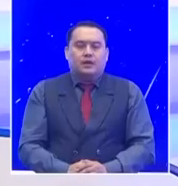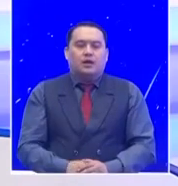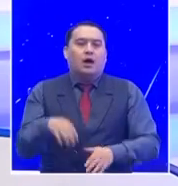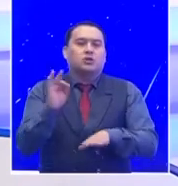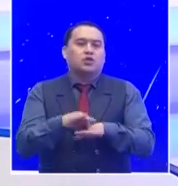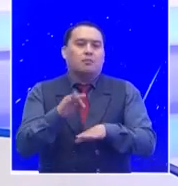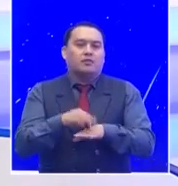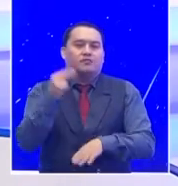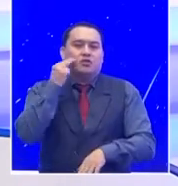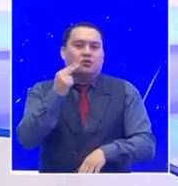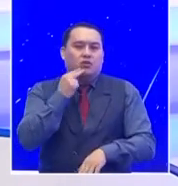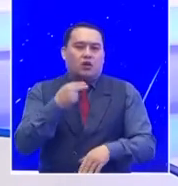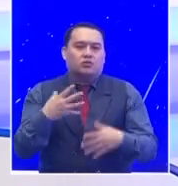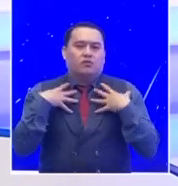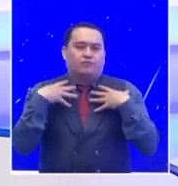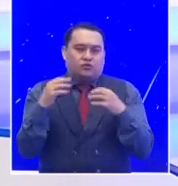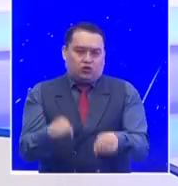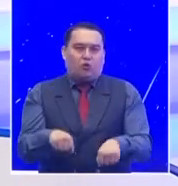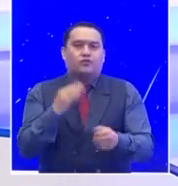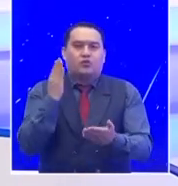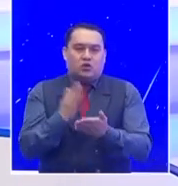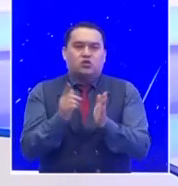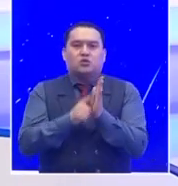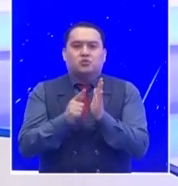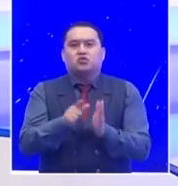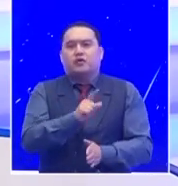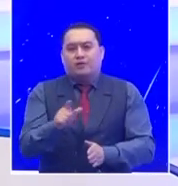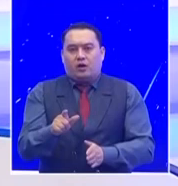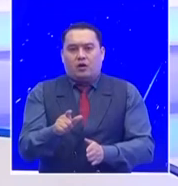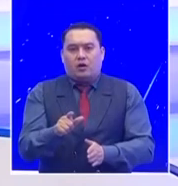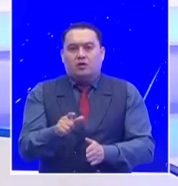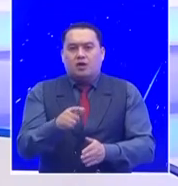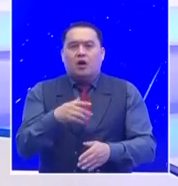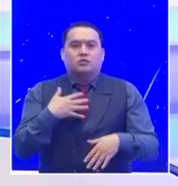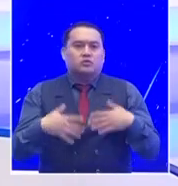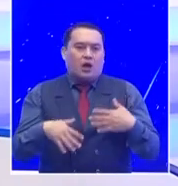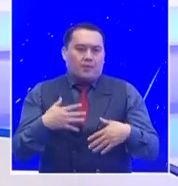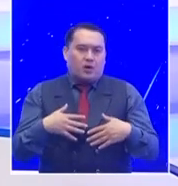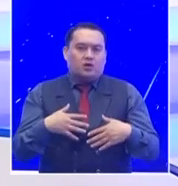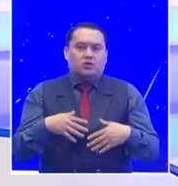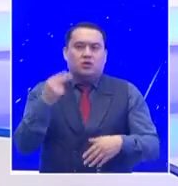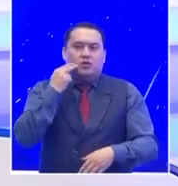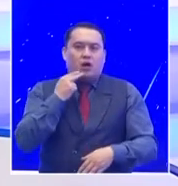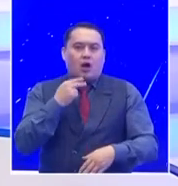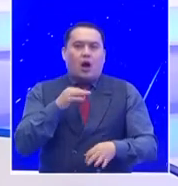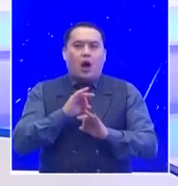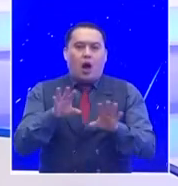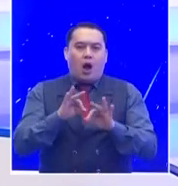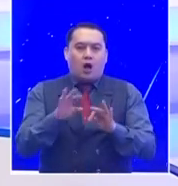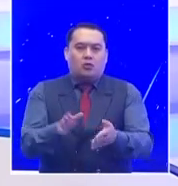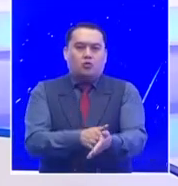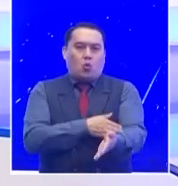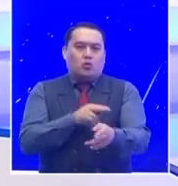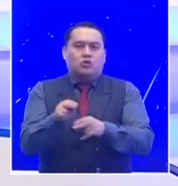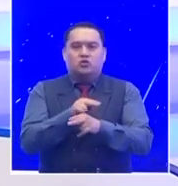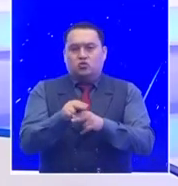Число выздоравливающих в Китае растет. Их уже больше 70. Но это низкая статистика, и власти Поднебесной объясняют ее длительностью